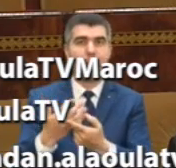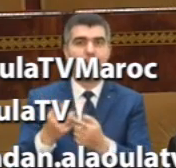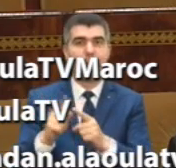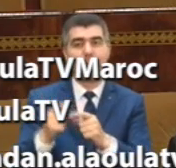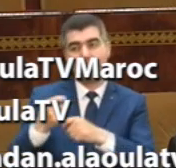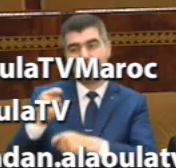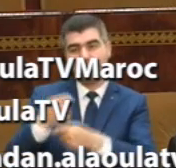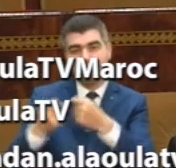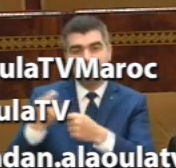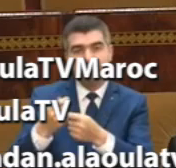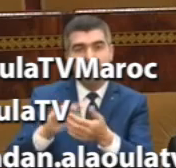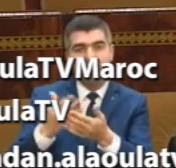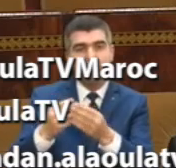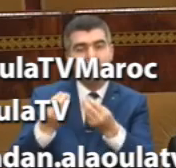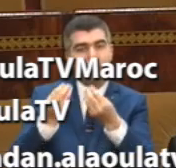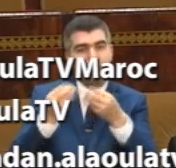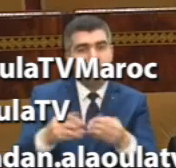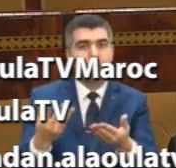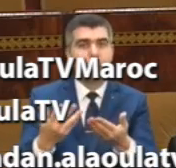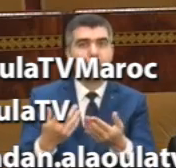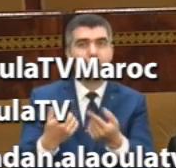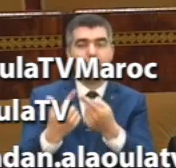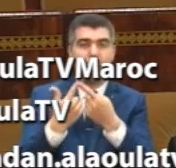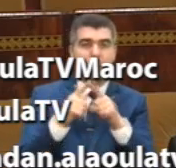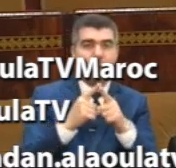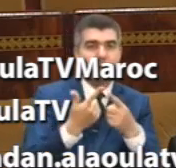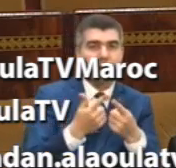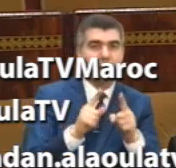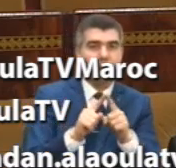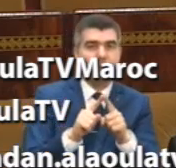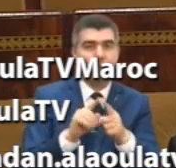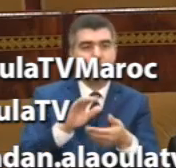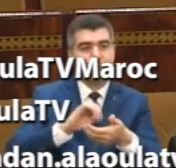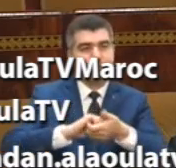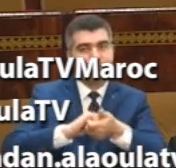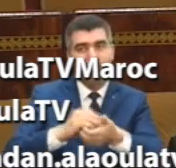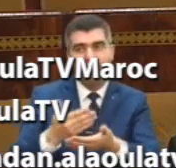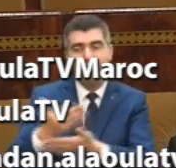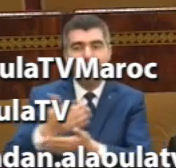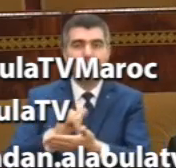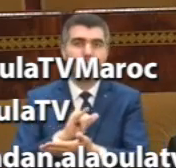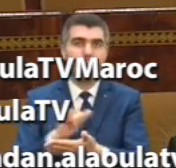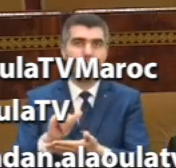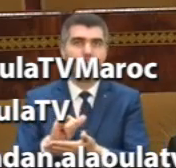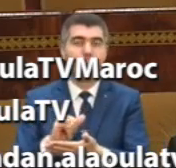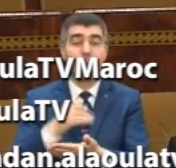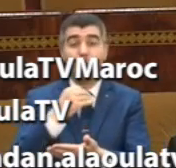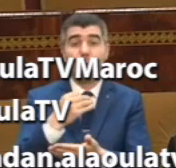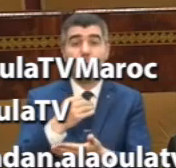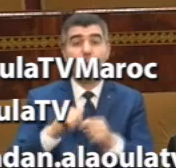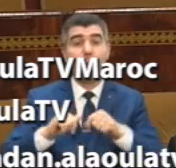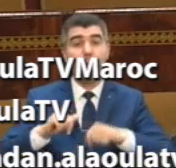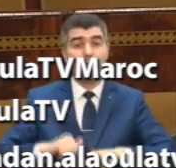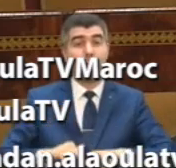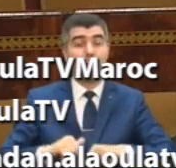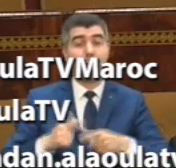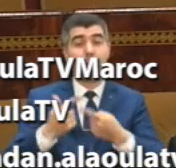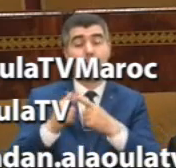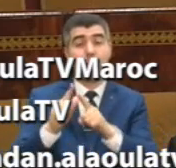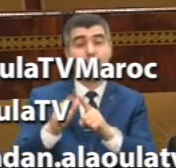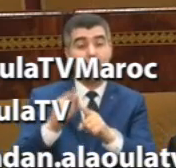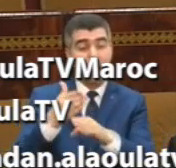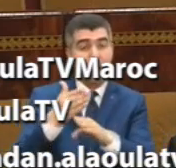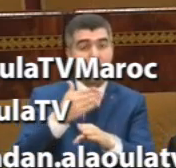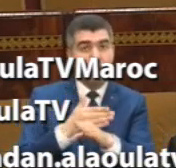الاقتصاد الوطني أمام واحد الظاهرة ديال التعايش والتصاهر مع الفساد والمفسدين. لقد وعدتم بتحسين تصنيف المغرب في مؤشر إدراك